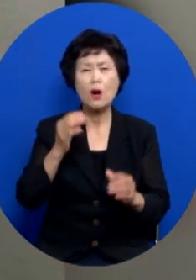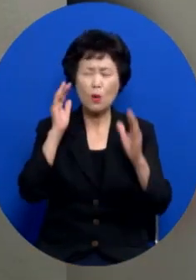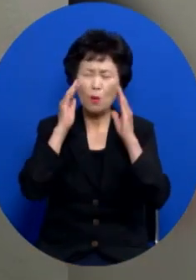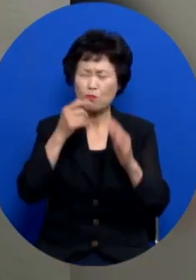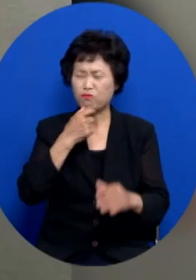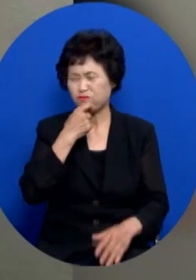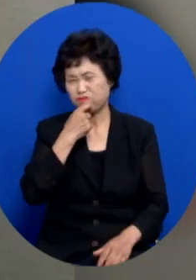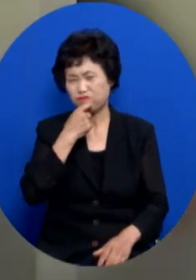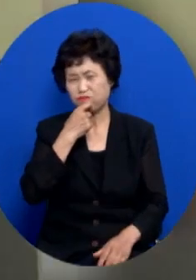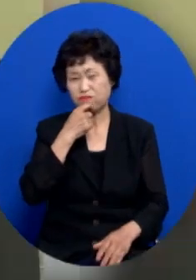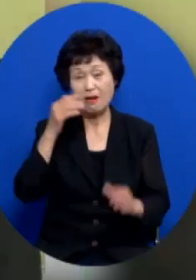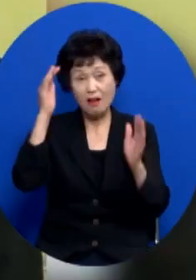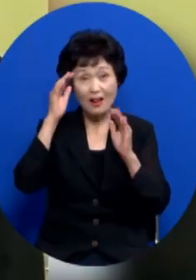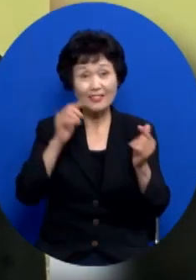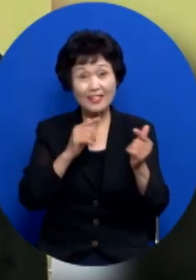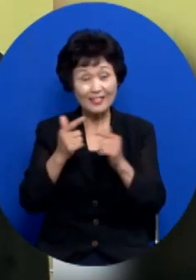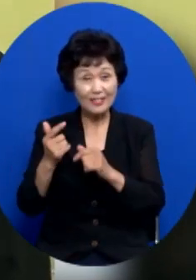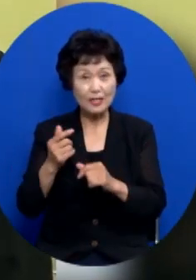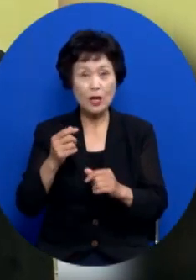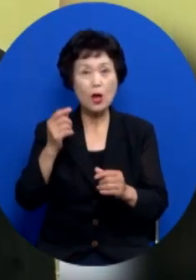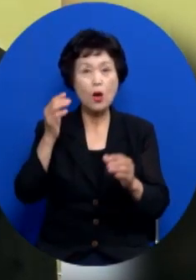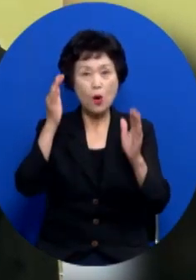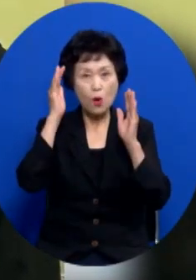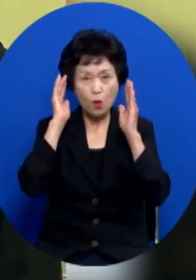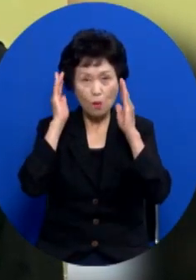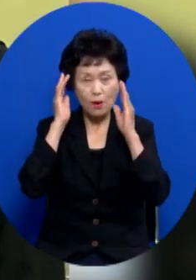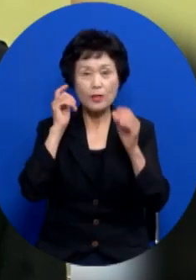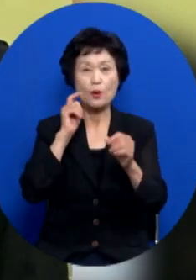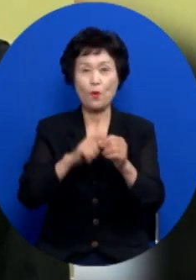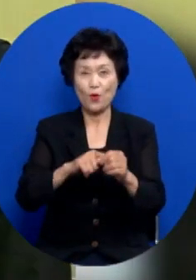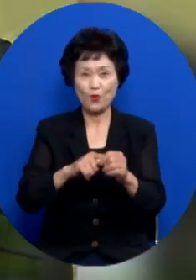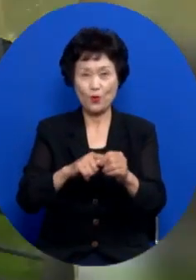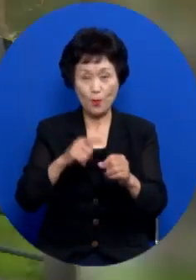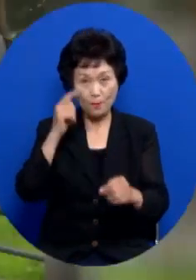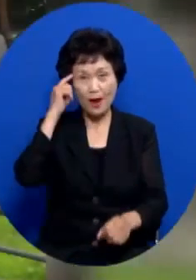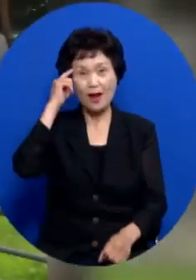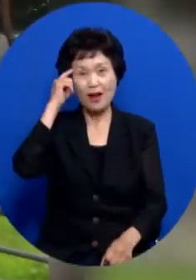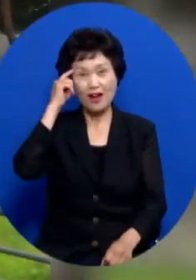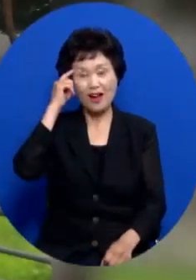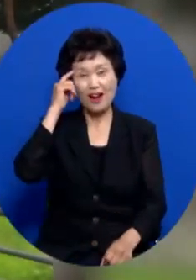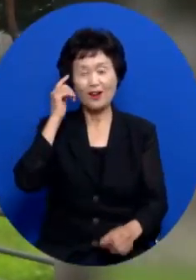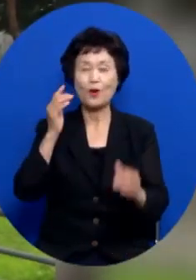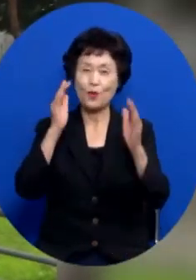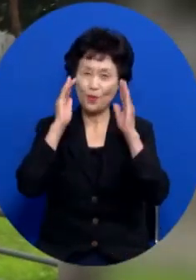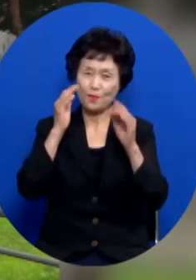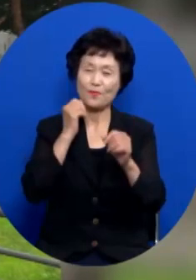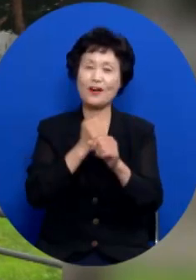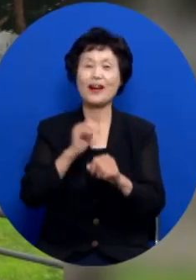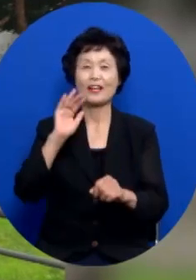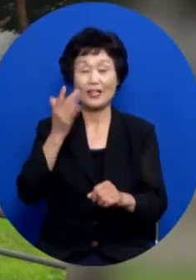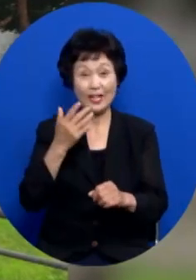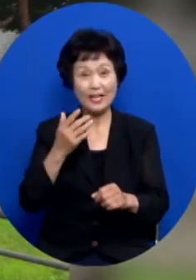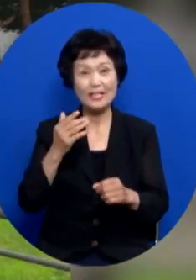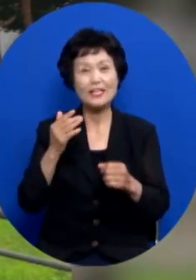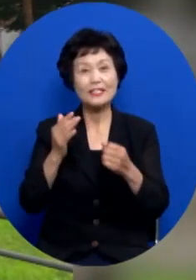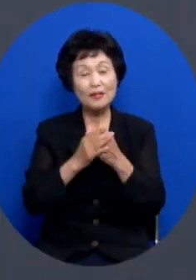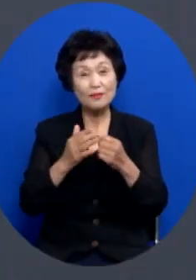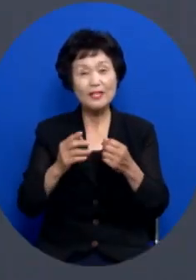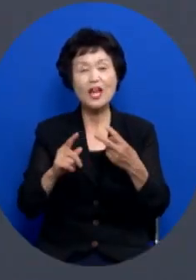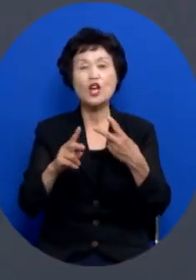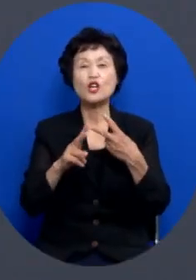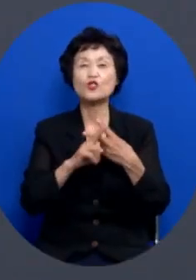되는 목적을 깨닫게 됩니다. 그래서 세일의 학교는 중2병이라는 그런 병은 있을 수가 없습니다. 그러다